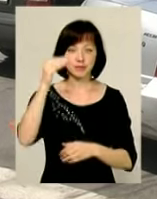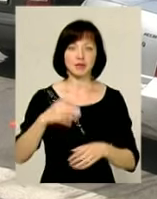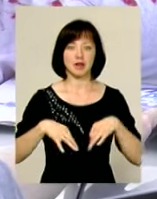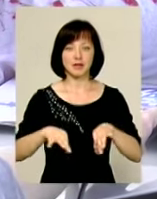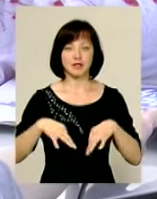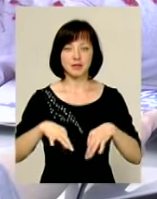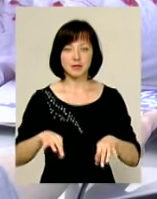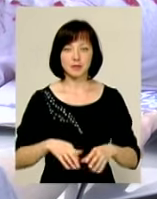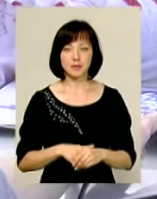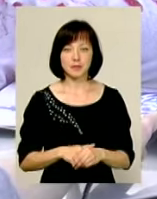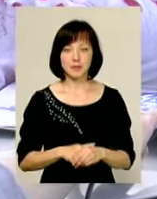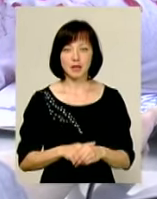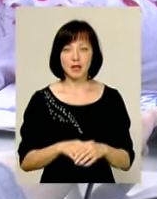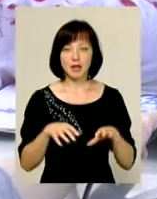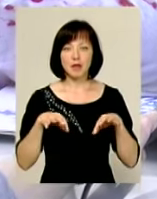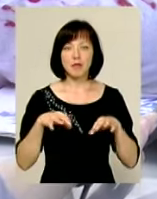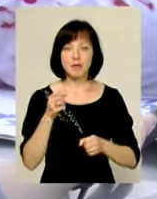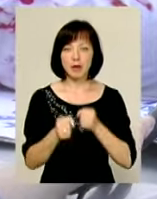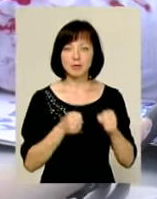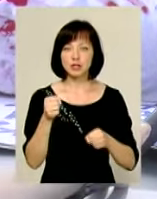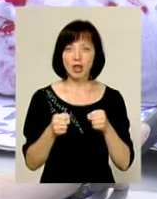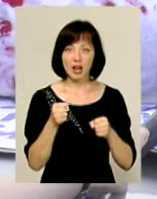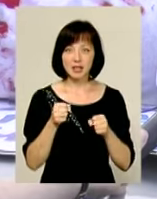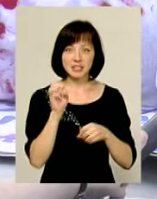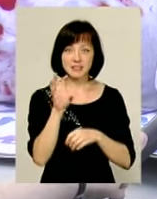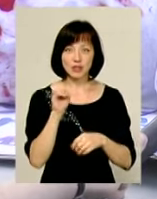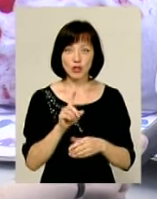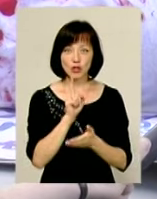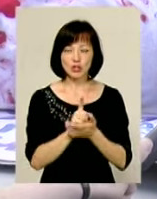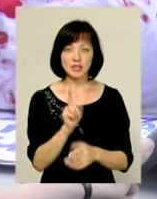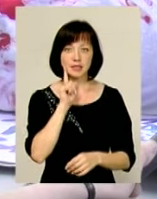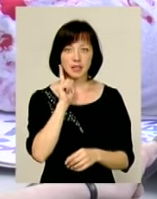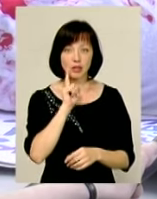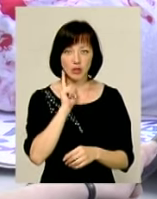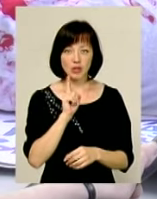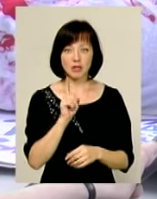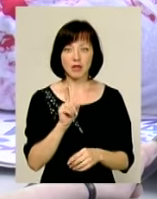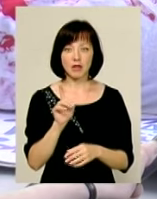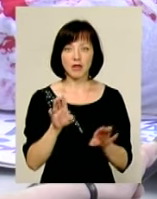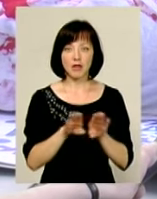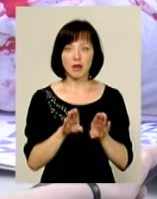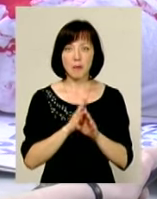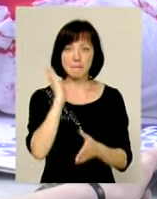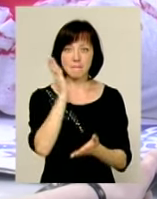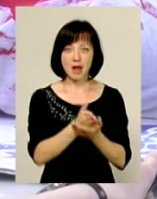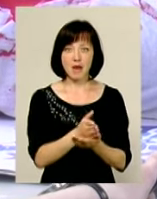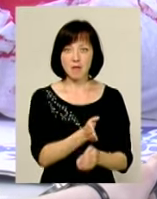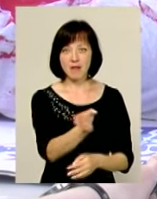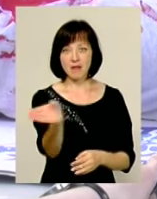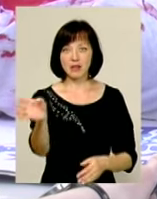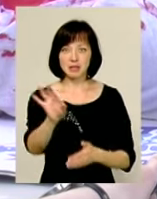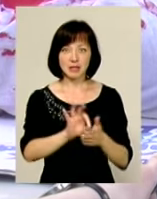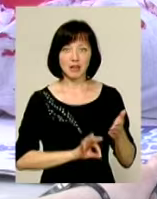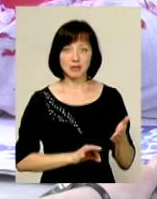автівки. Подъезжал к светофору. Должен был загореться зелёный свет. Стояла машина тут. Он вроде как должен был ехать прямо. И тут включает поворот и